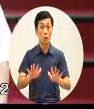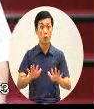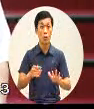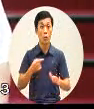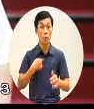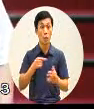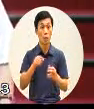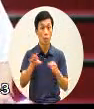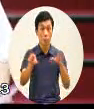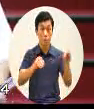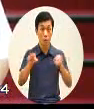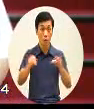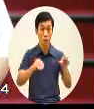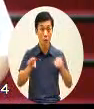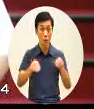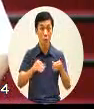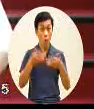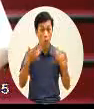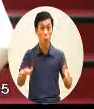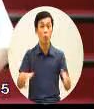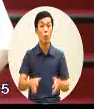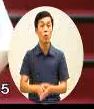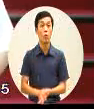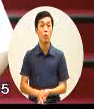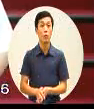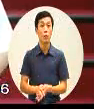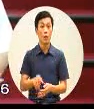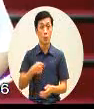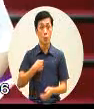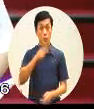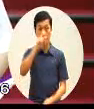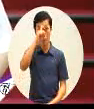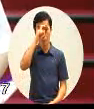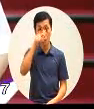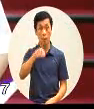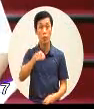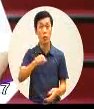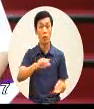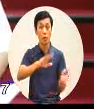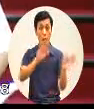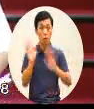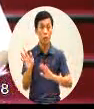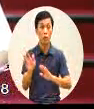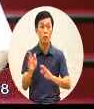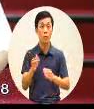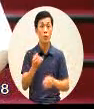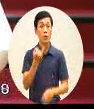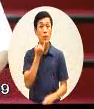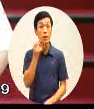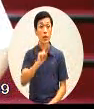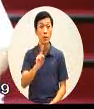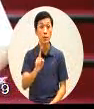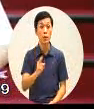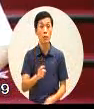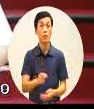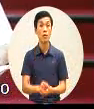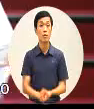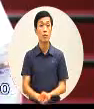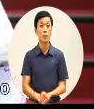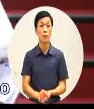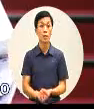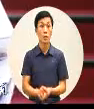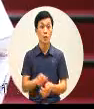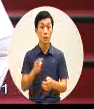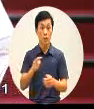料嘛非常的多啦吼，但是我希望讲以这个部分啦吼，会当先可